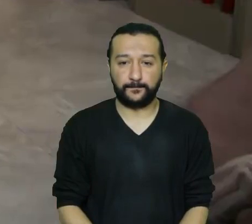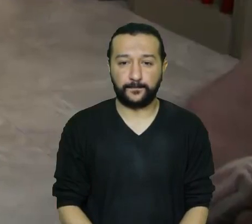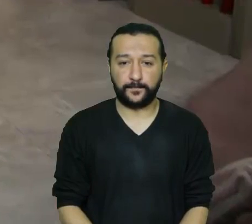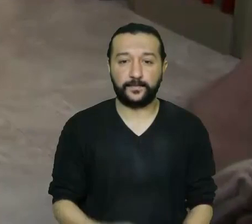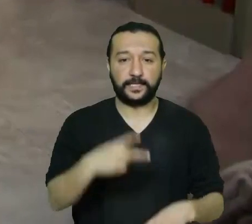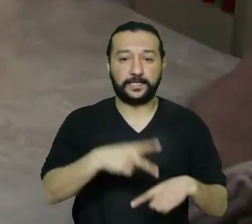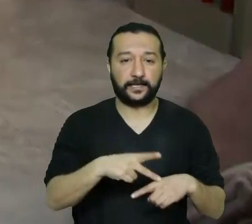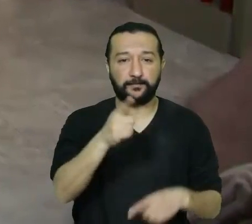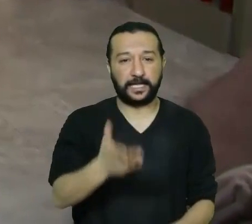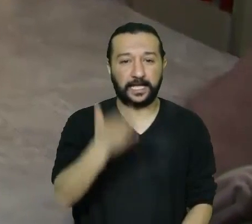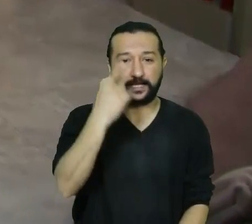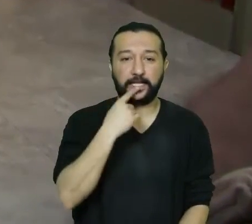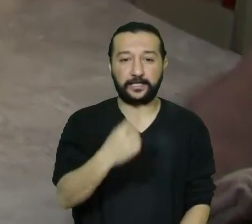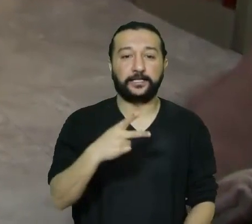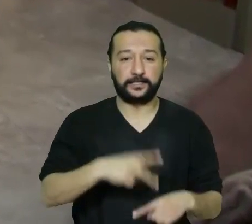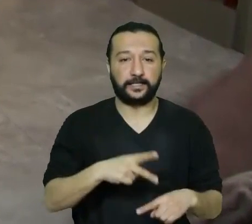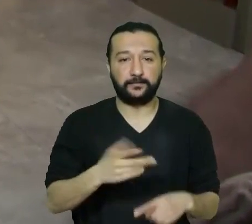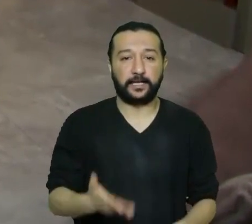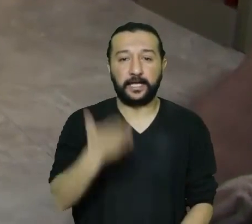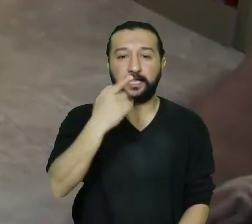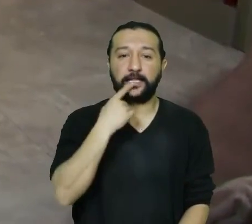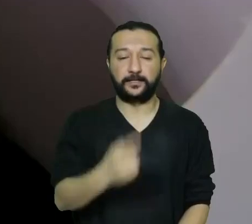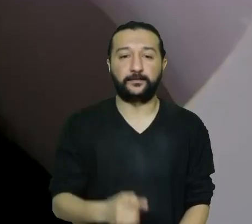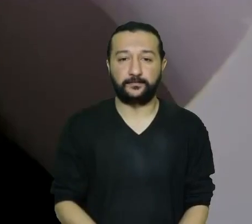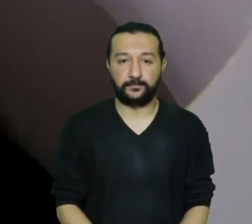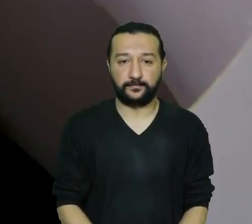baygın. Sarp bir kalk hele ya. Sarp kalk.